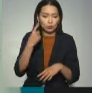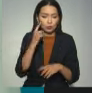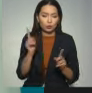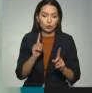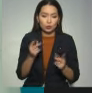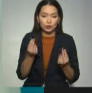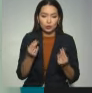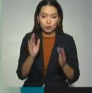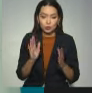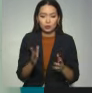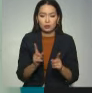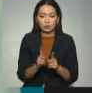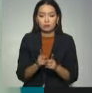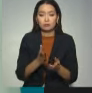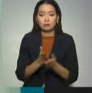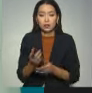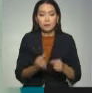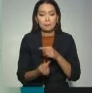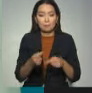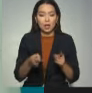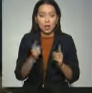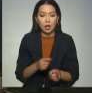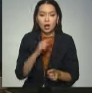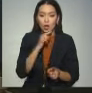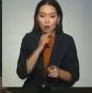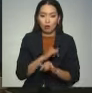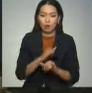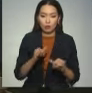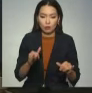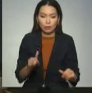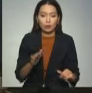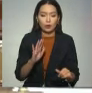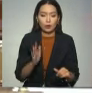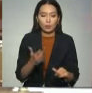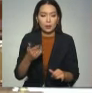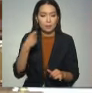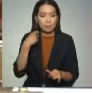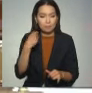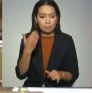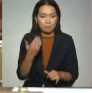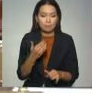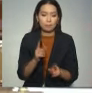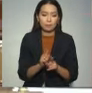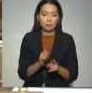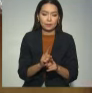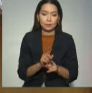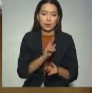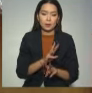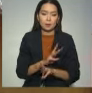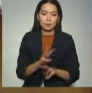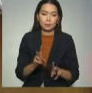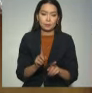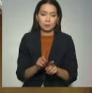деньги будут направляться в бизнес, то есть в реальную экономику. Единственные, кого похвалил президент, это работники МИДа. Они буквально за